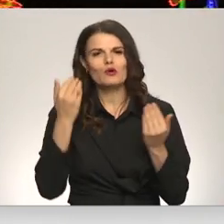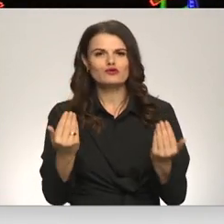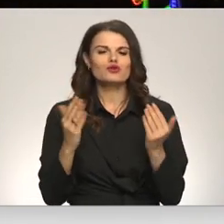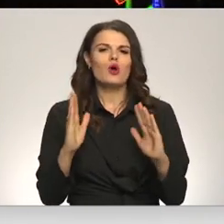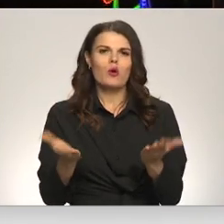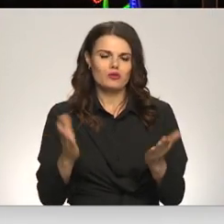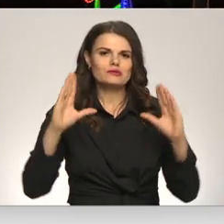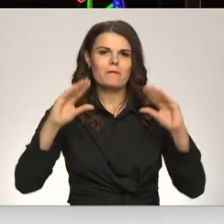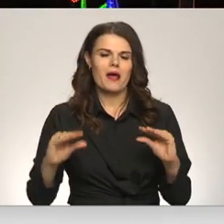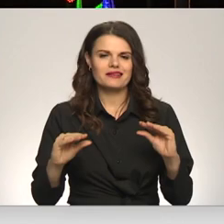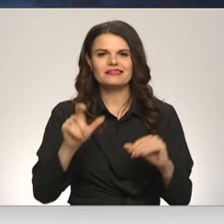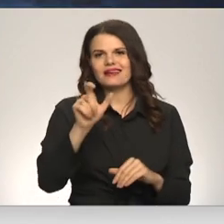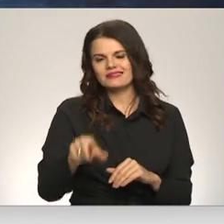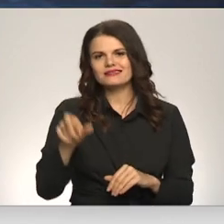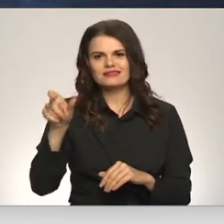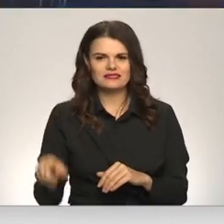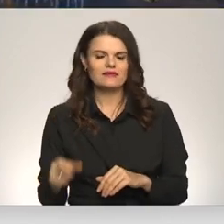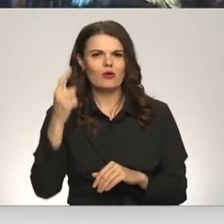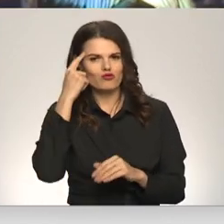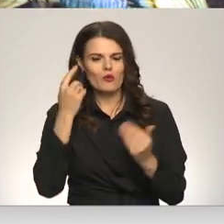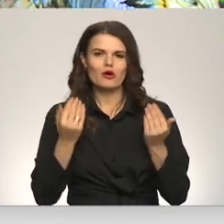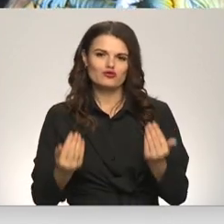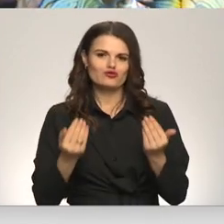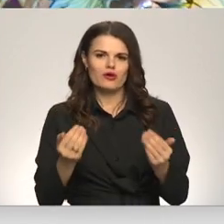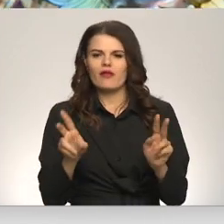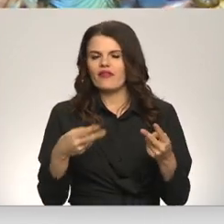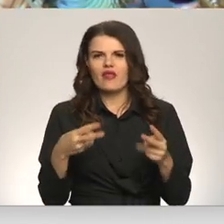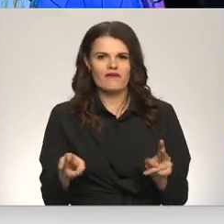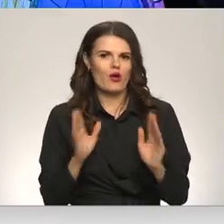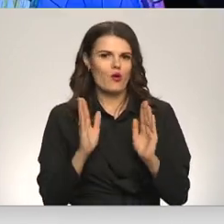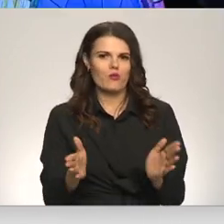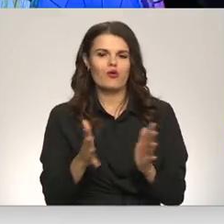palielinājām kontrolieru skaitu. Domāju, ka šodien tā kā nevajadzētu būt lielām rindām.